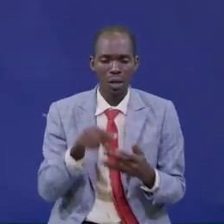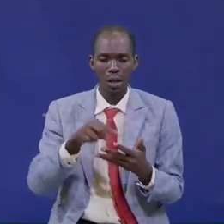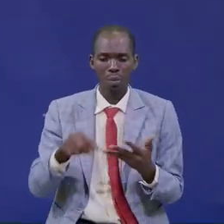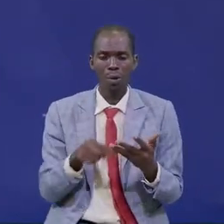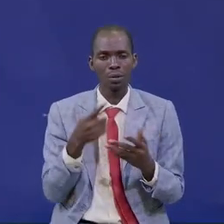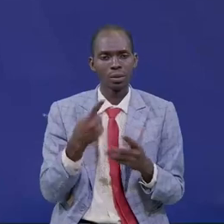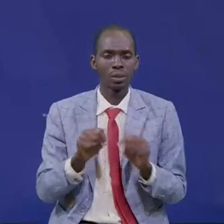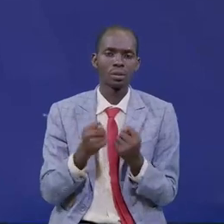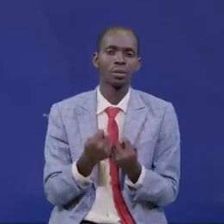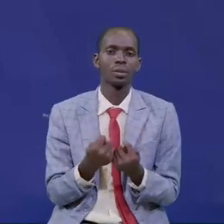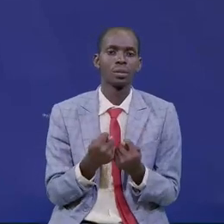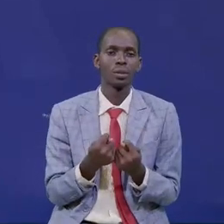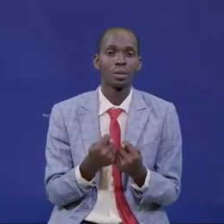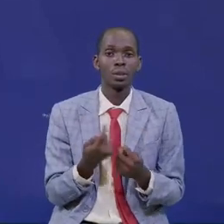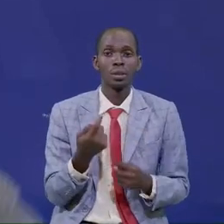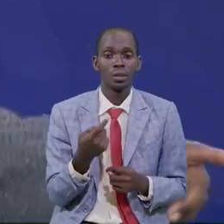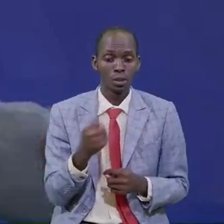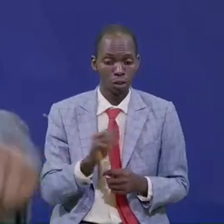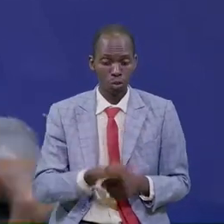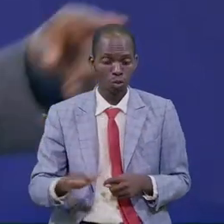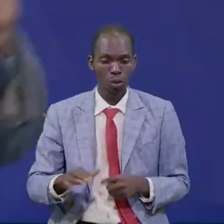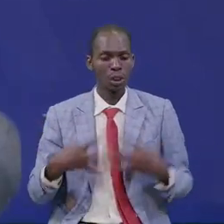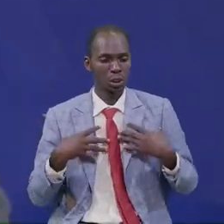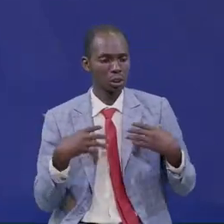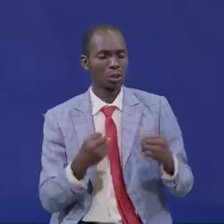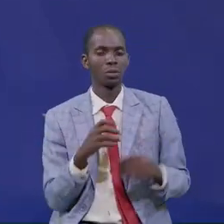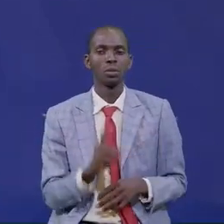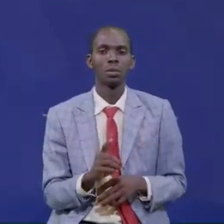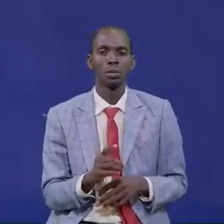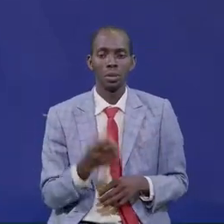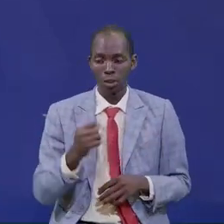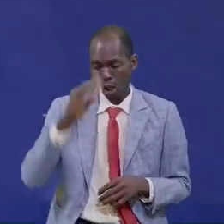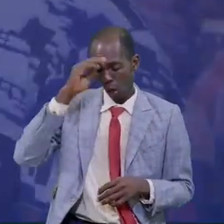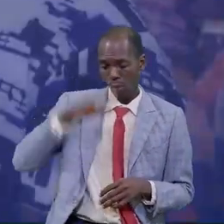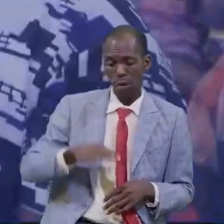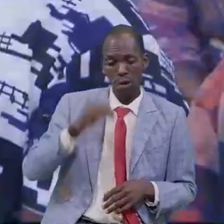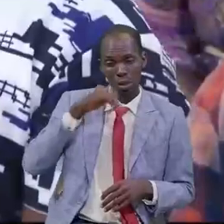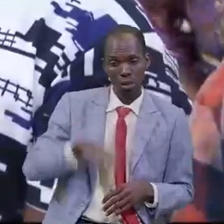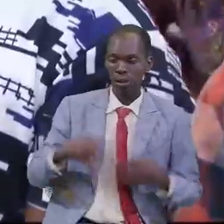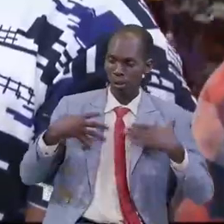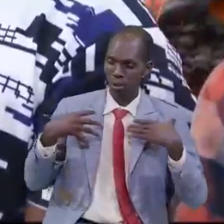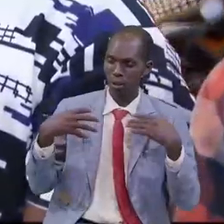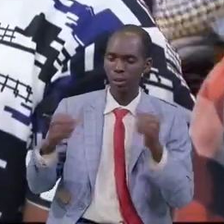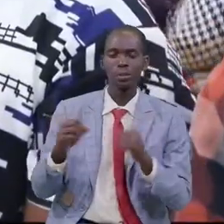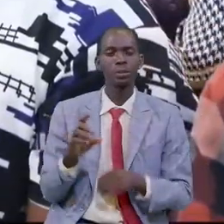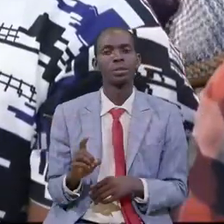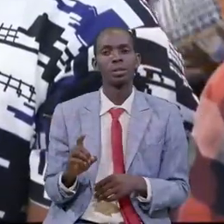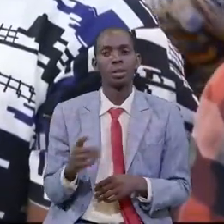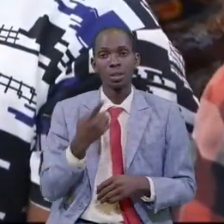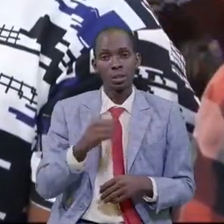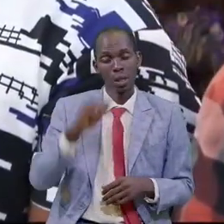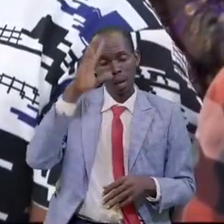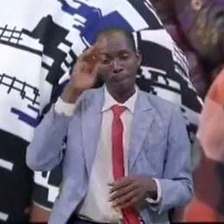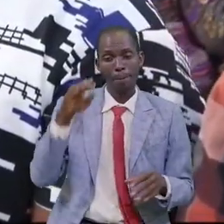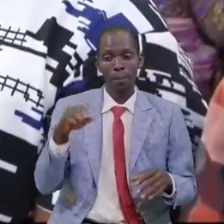dans children ce were healed. Les enfants étaient guéris. The boys, the girls were healed. Les garçons, les filles étaient guéris. The married, the single,